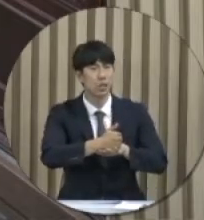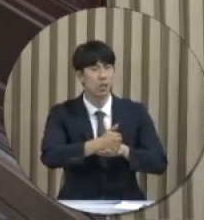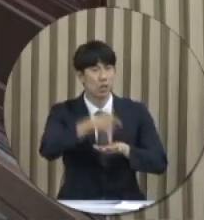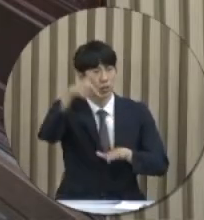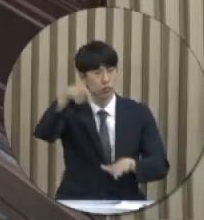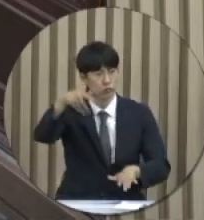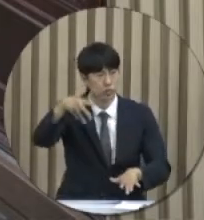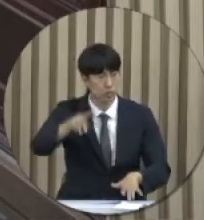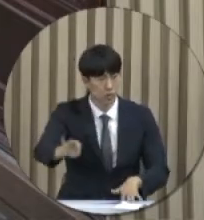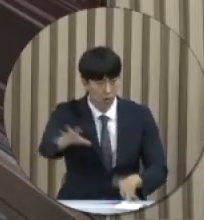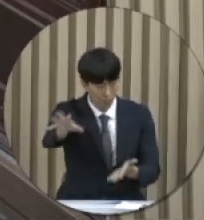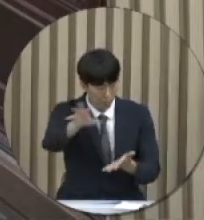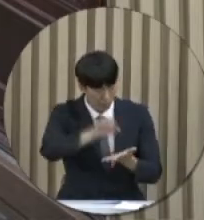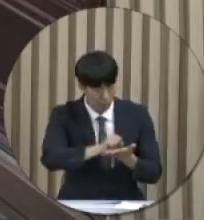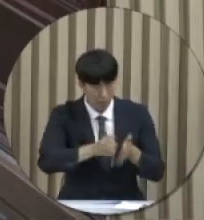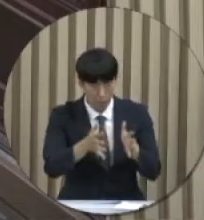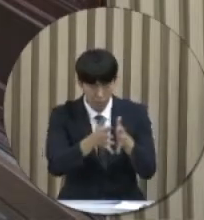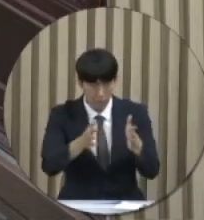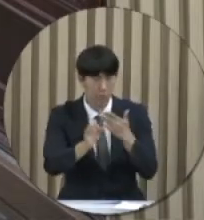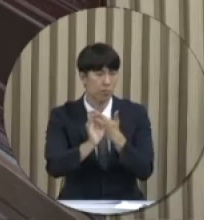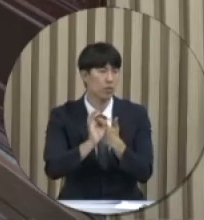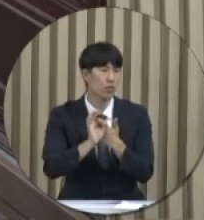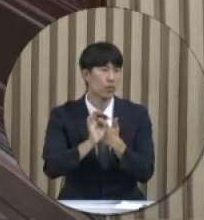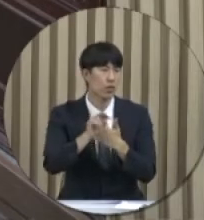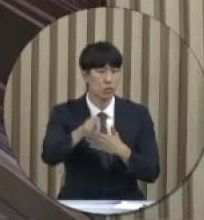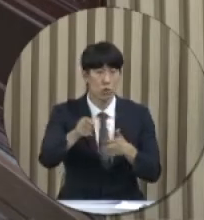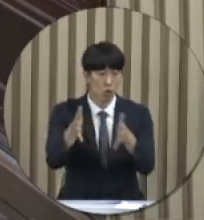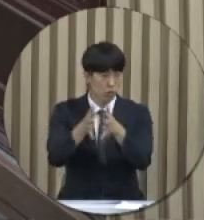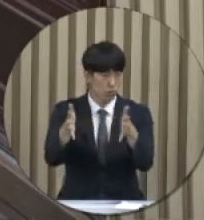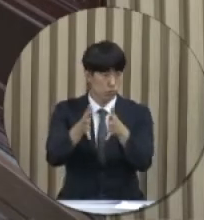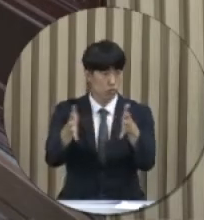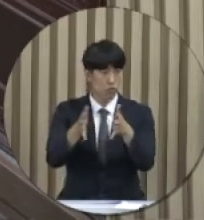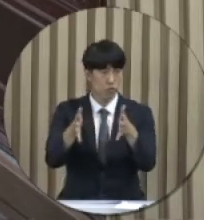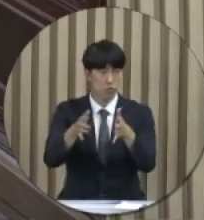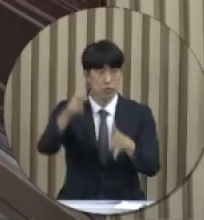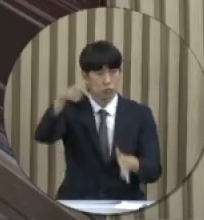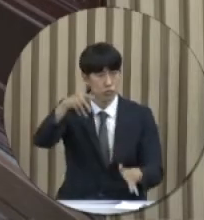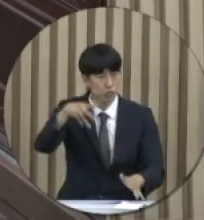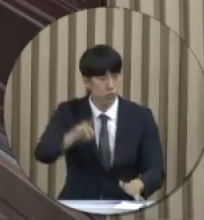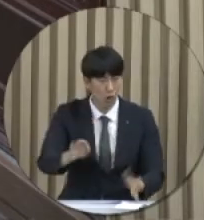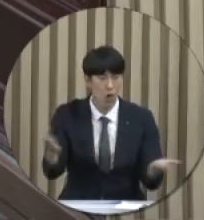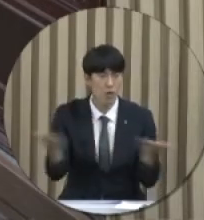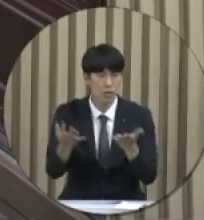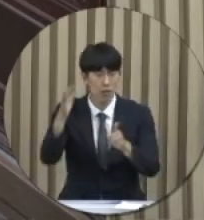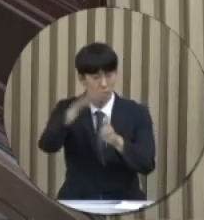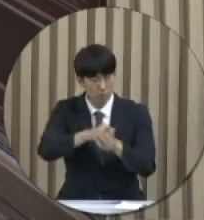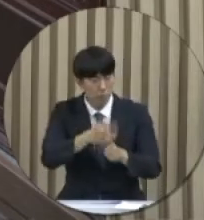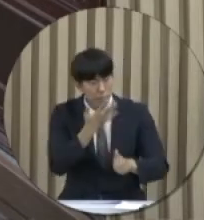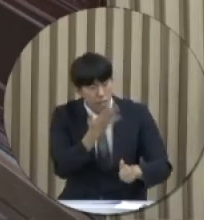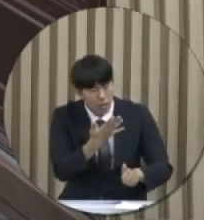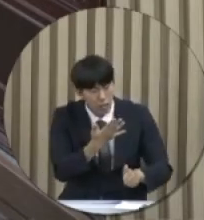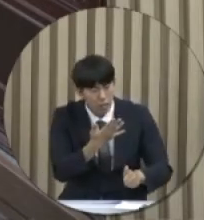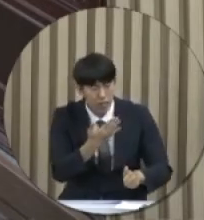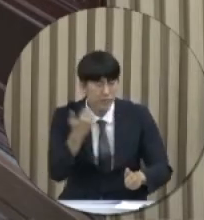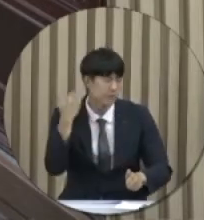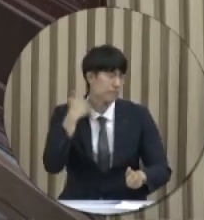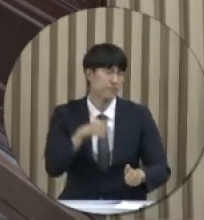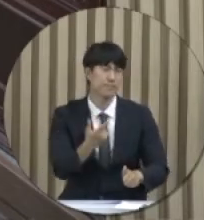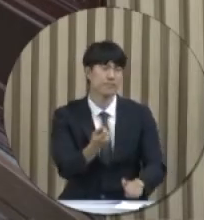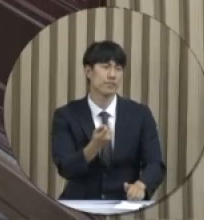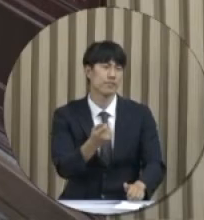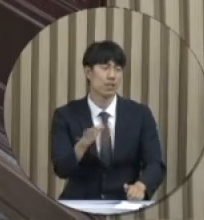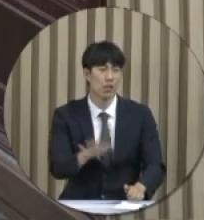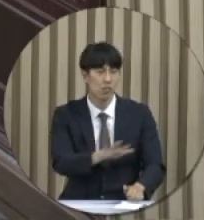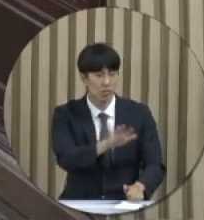구청이 만약에 들어온다고 했을 때, 과연 저 건물이 구청으로서의 역할을 할수 있는 용도는 아닐 것이다. 우리가 조금